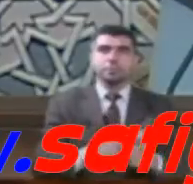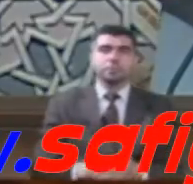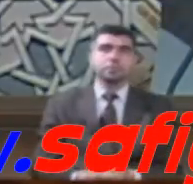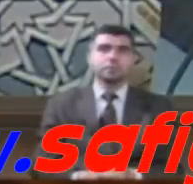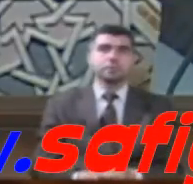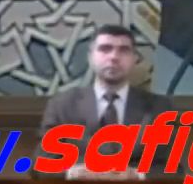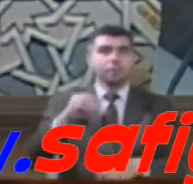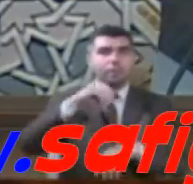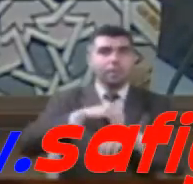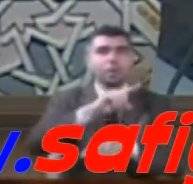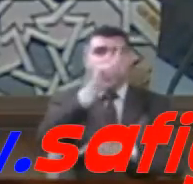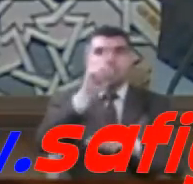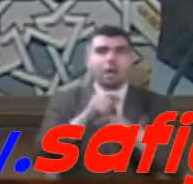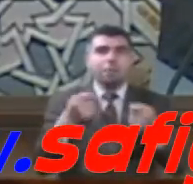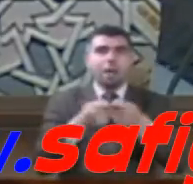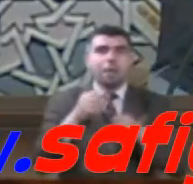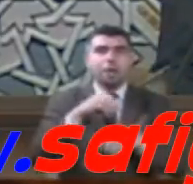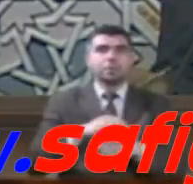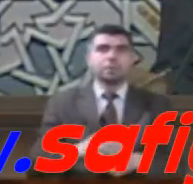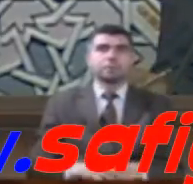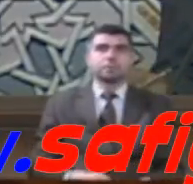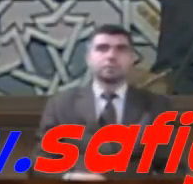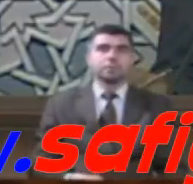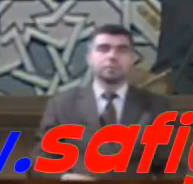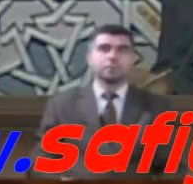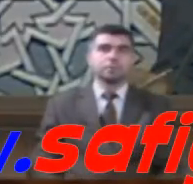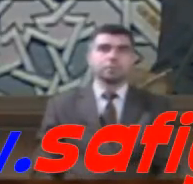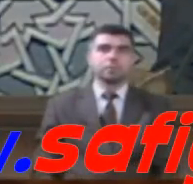هناك تعقيبات اضافيه في هذا السؤال؟